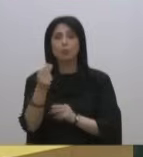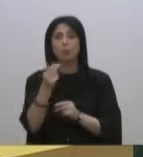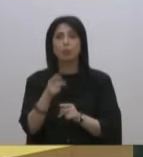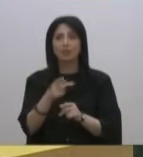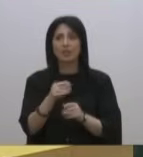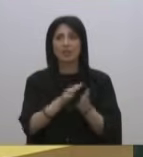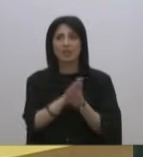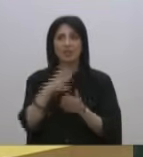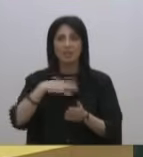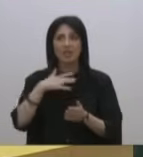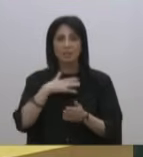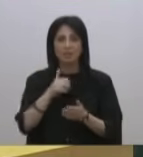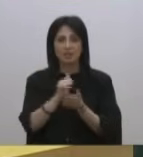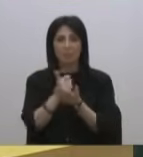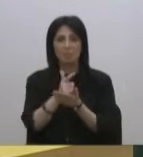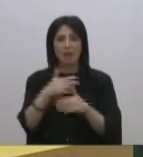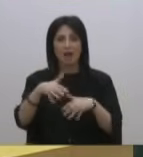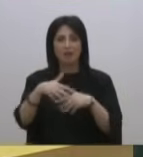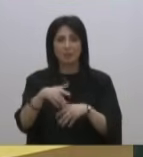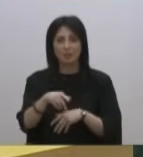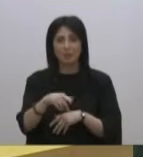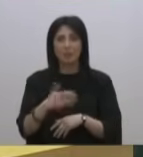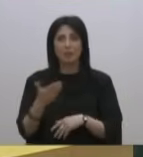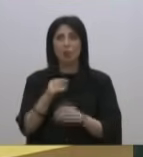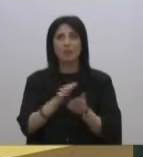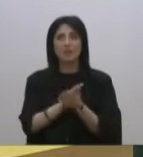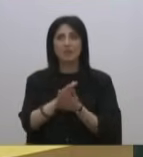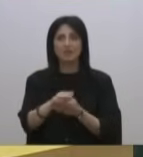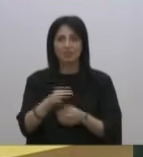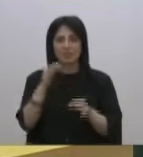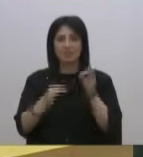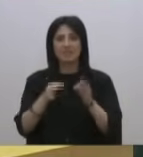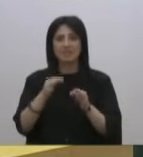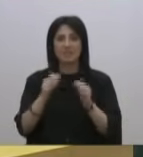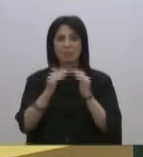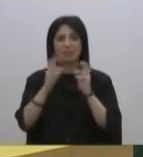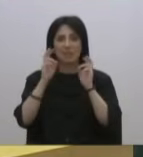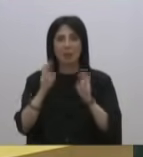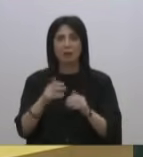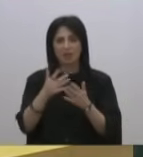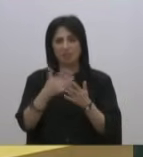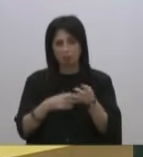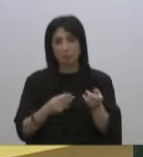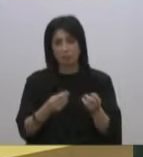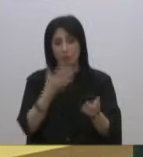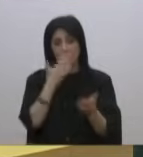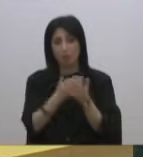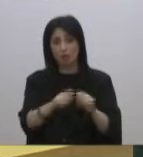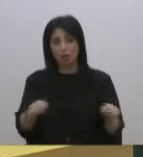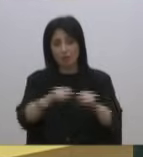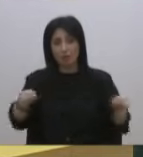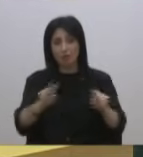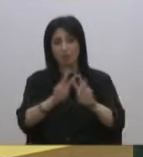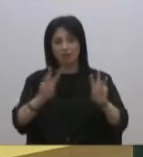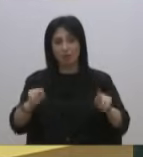ფული, რომელიც დახარჯა თბილისი პრაიდმა, რომელიც დახარჯა მართსაჯულების სახმა და ასე შემდგომ.